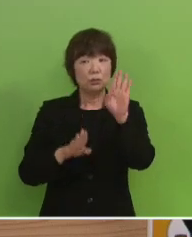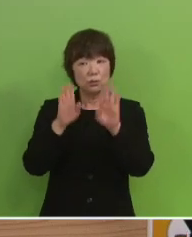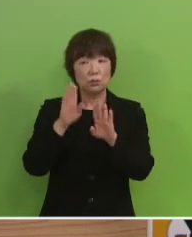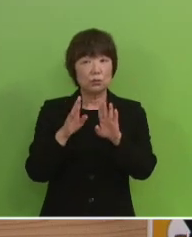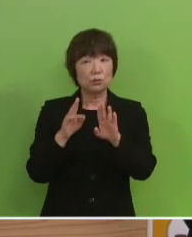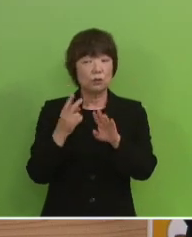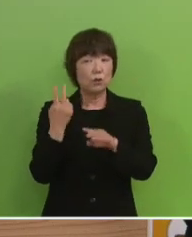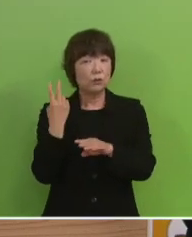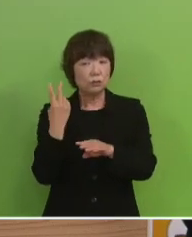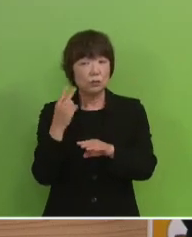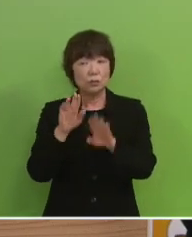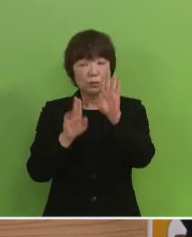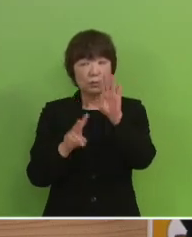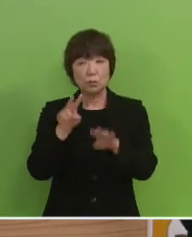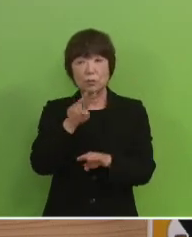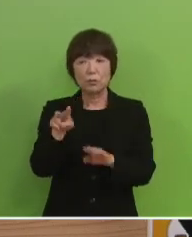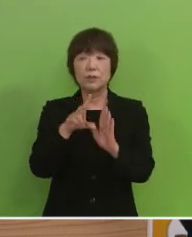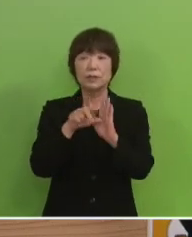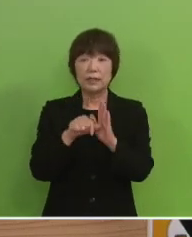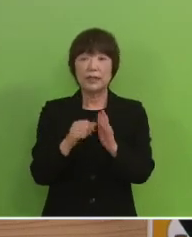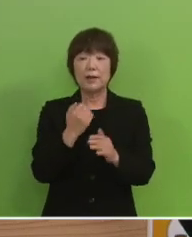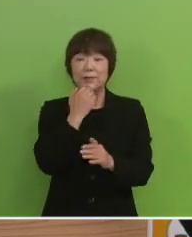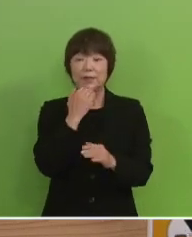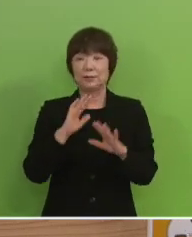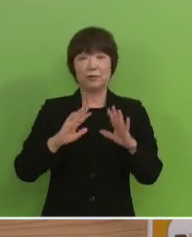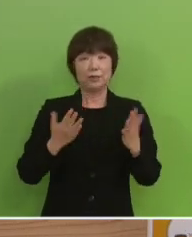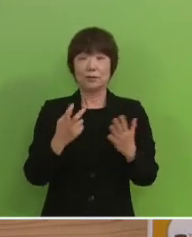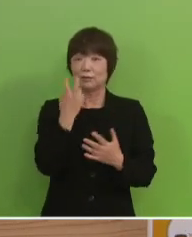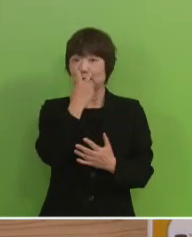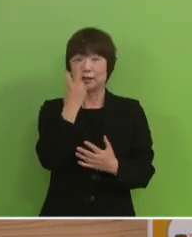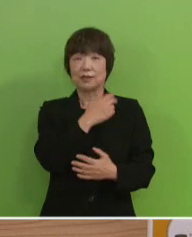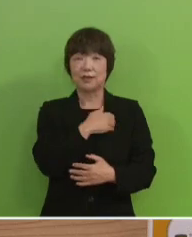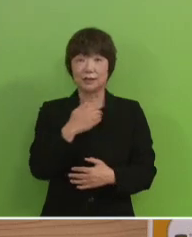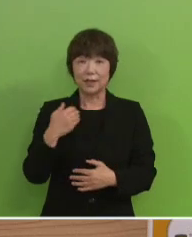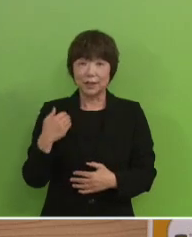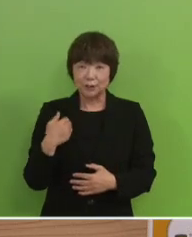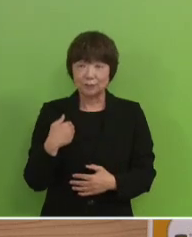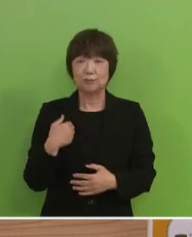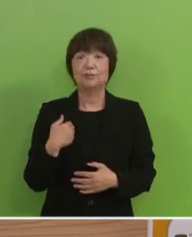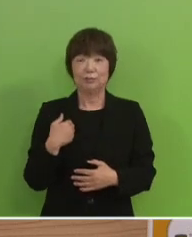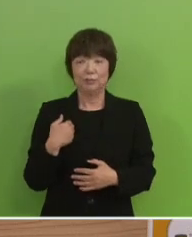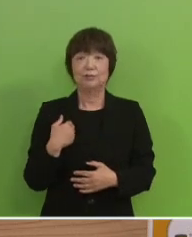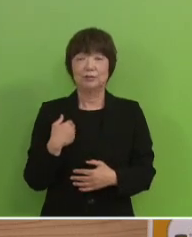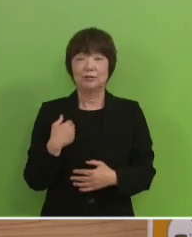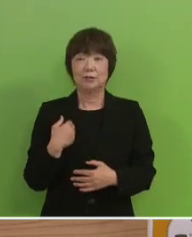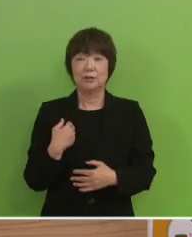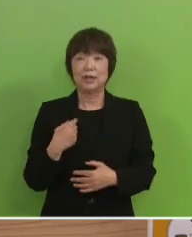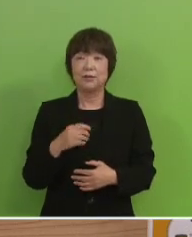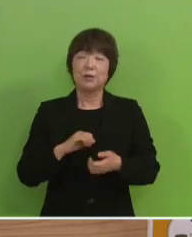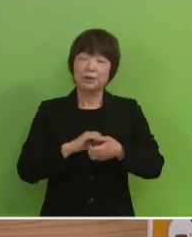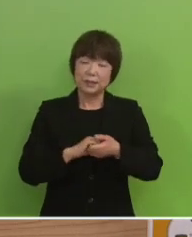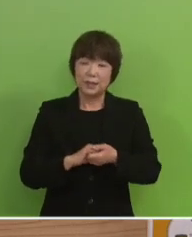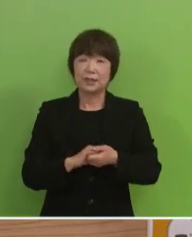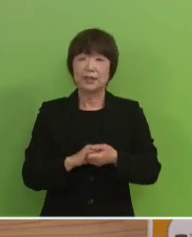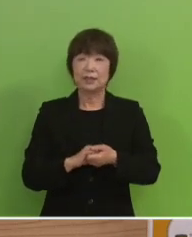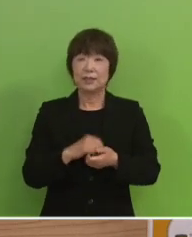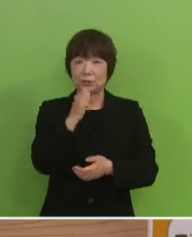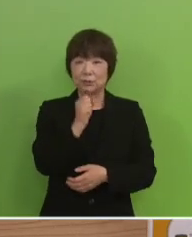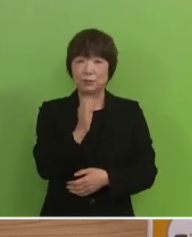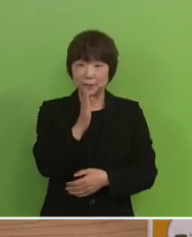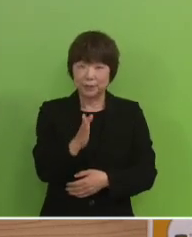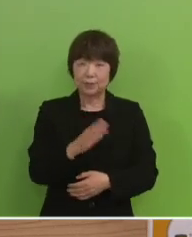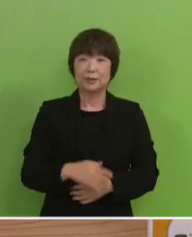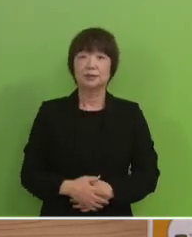の状況を見ますと特に待つことなく検査ができるとこのニーズでもできていますのでぜひ宜しくお願い